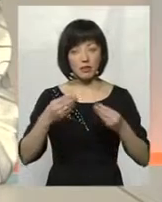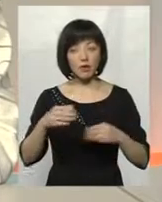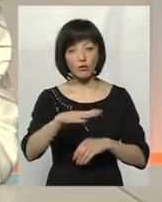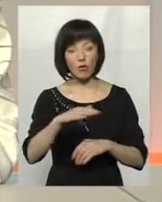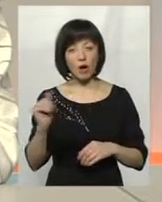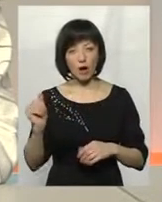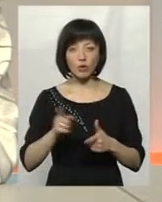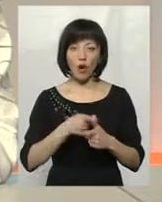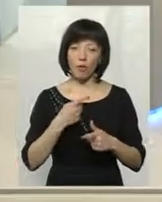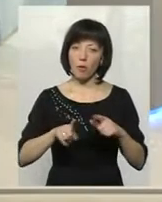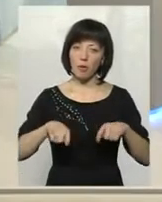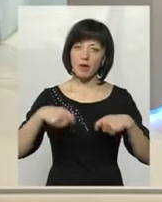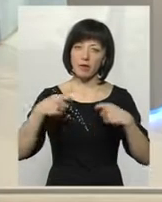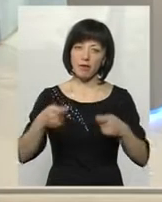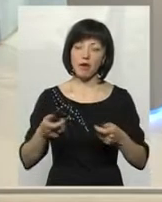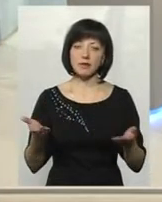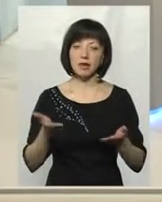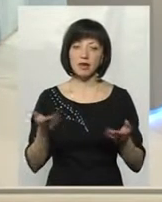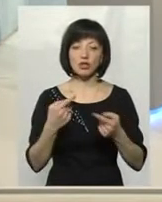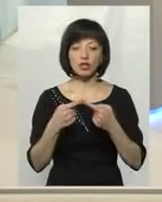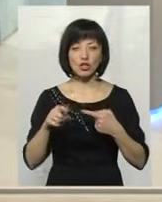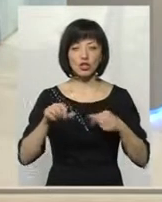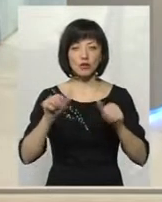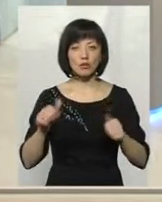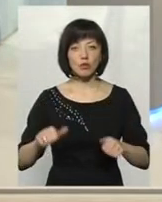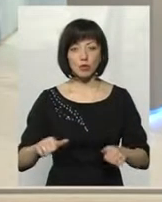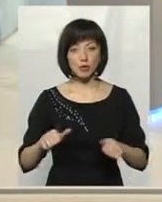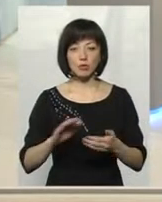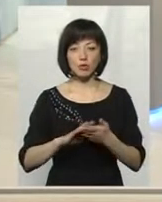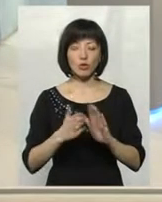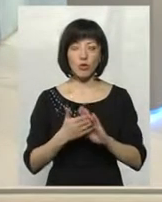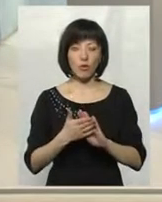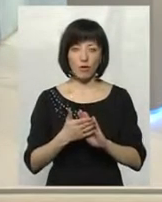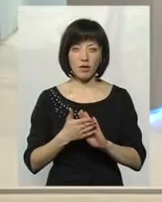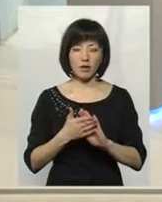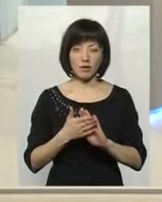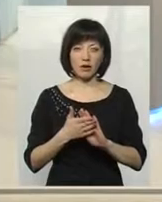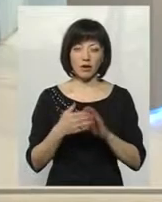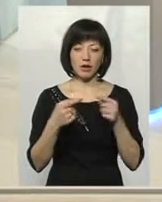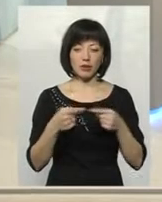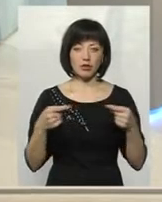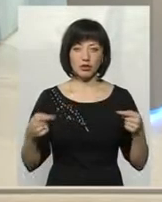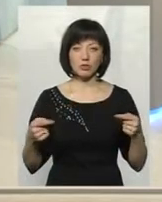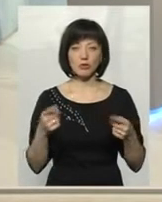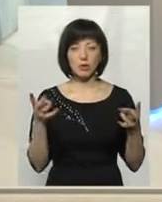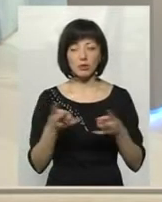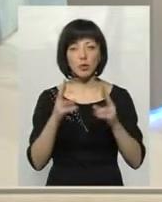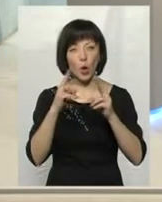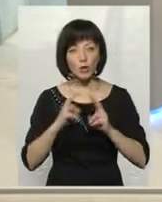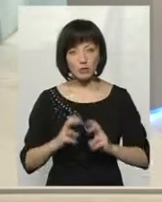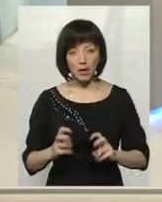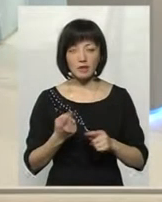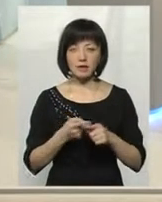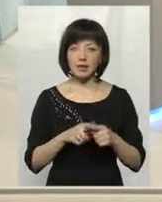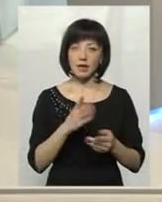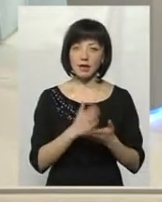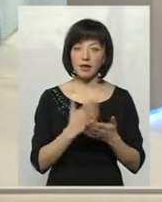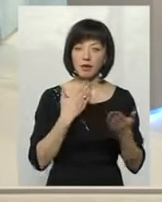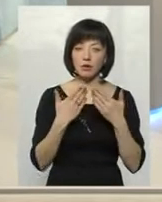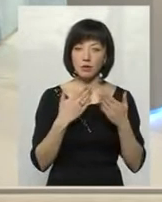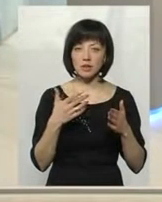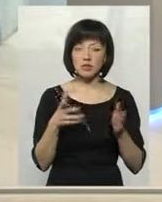в оренду або передавалися в якийсь там інший спосіб, є там договір суперфіці і таке інше. Тобто потрібно розбиратися, це є відносини